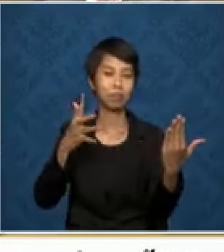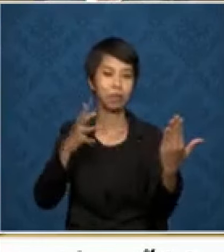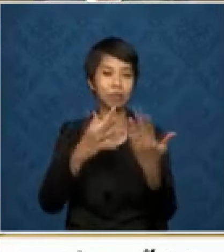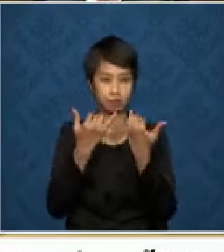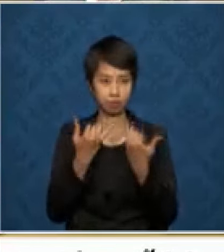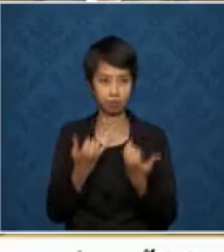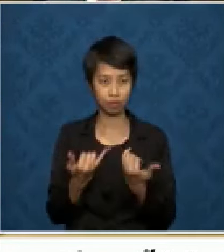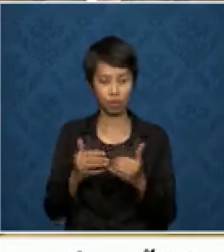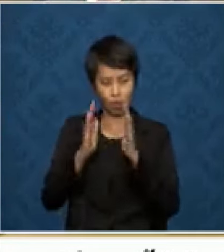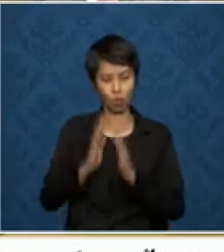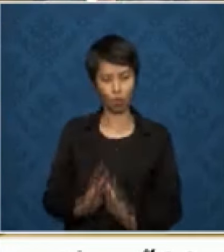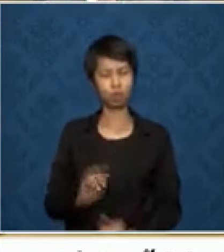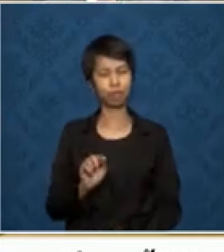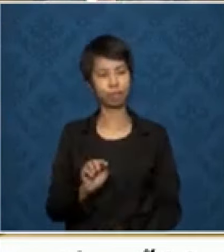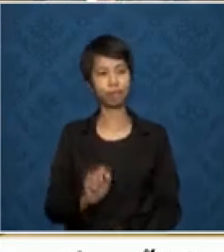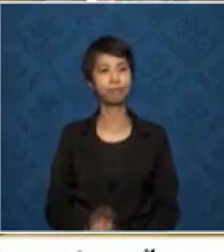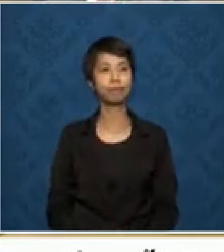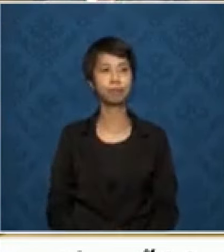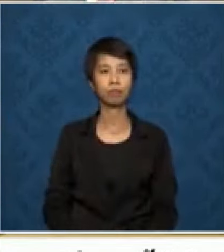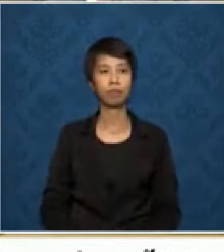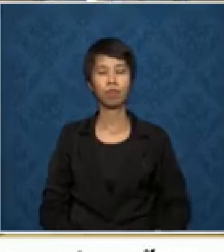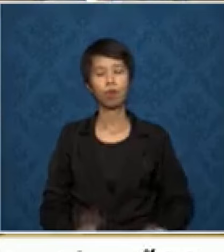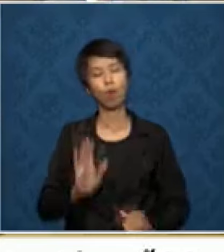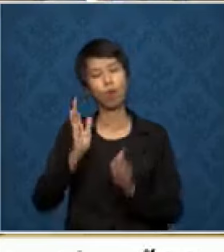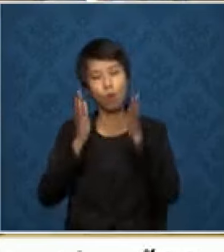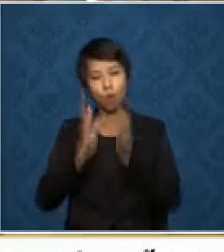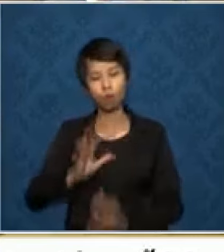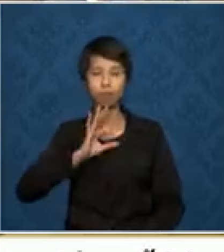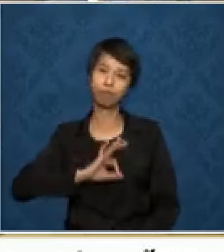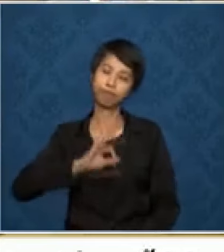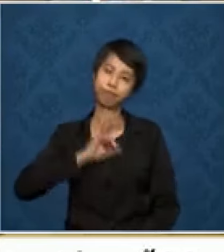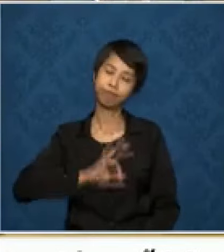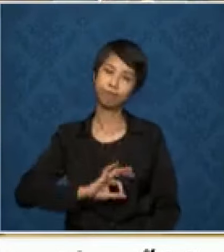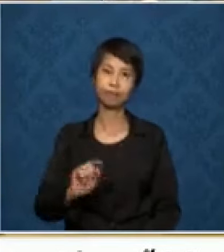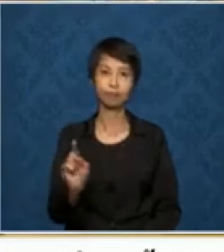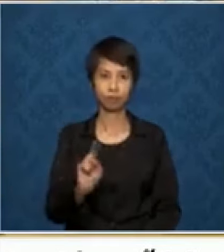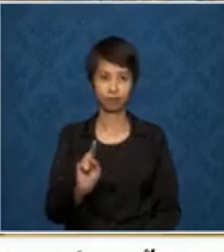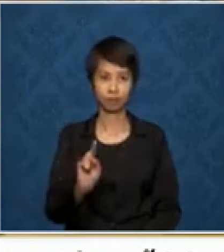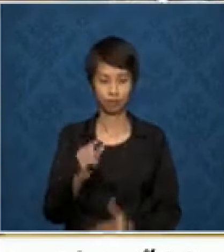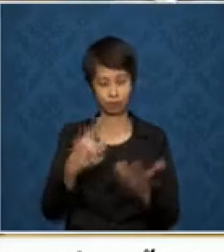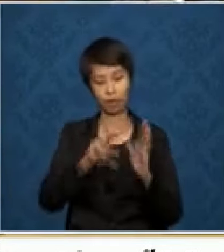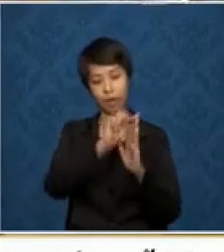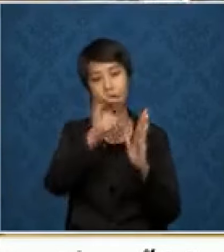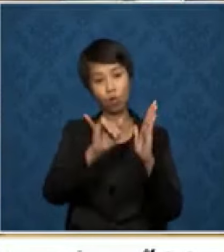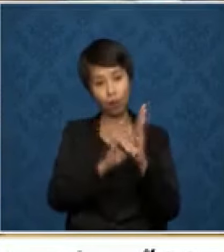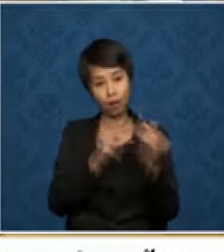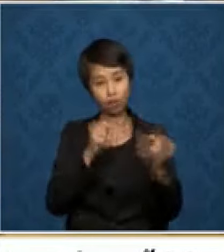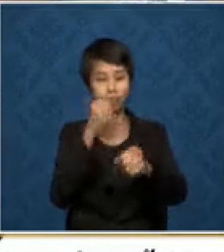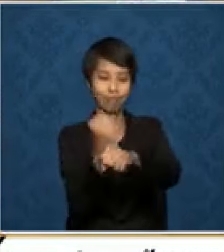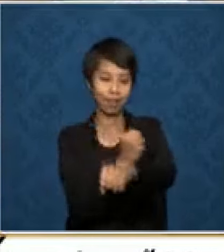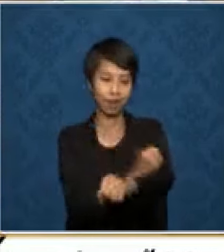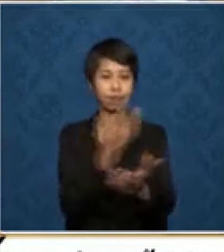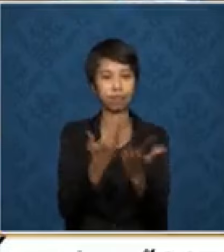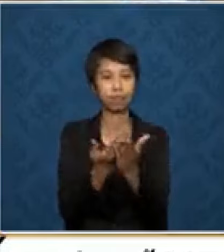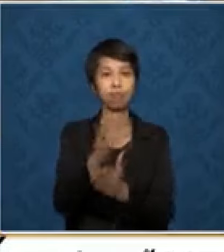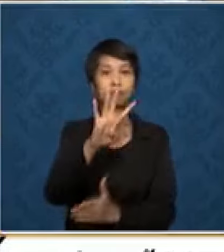จึงมีคนมีความรู้สึกว่าสุดท้ายนโยบายค่าแรง 400บาทที่เพิ่งมี